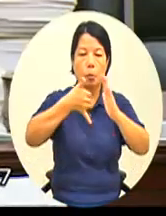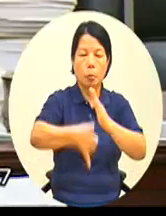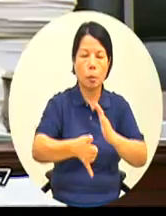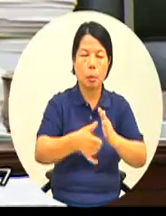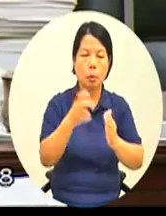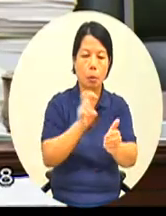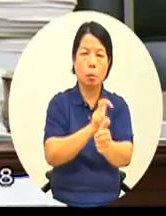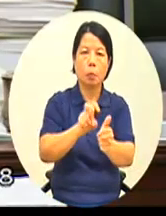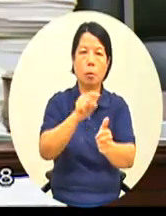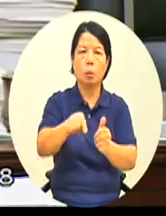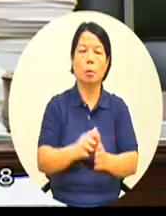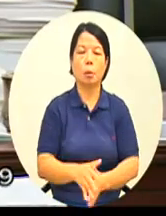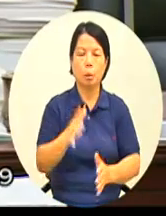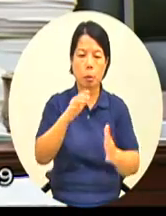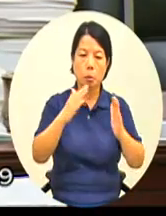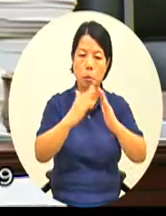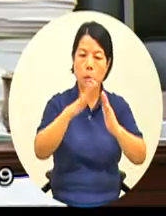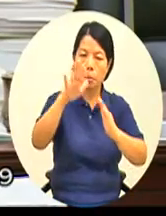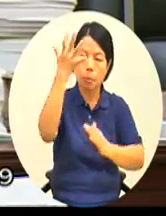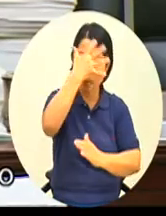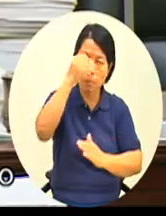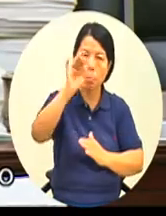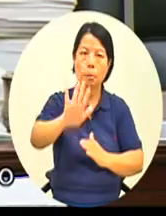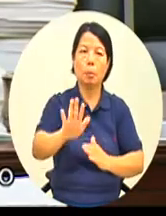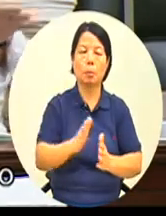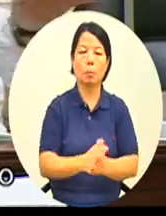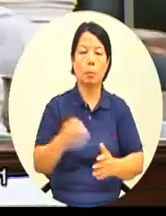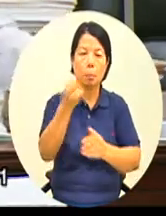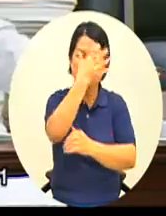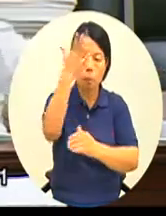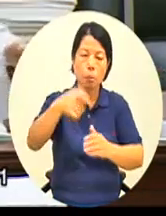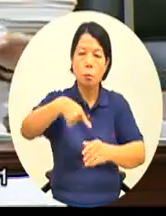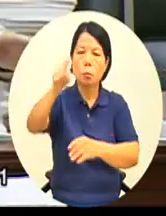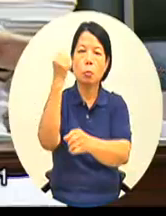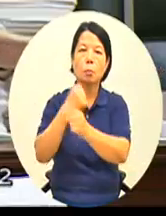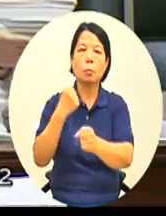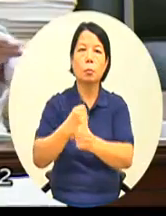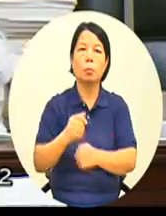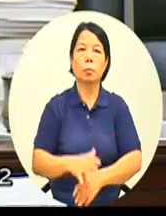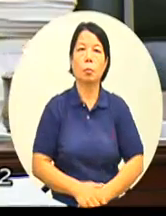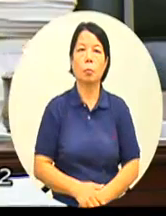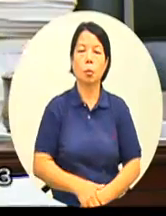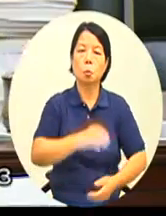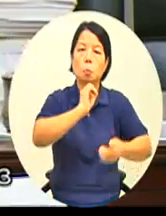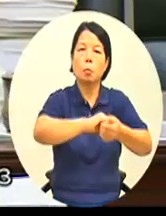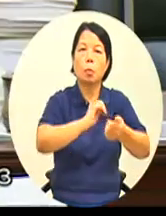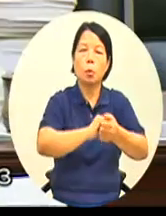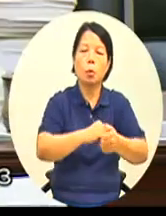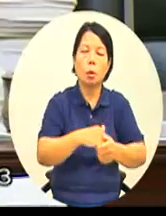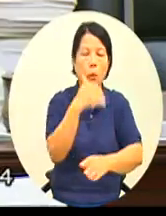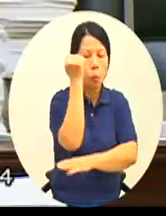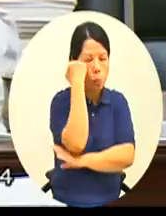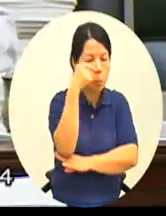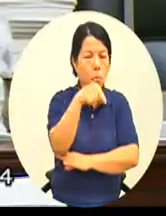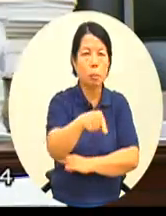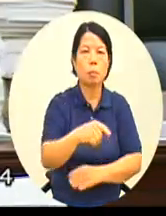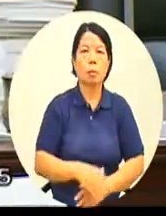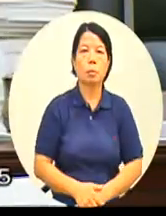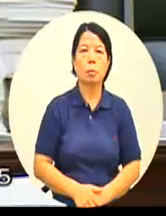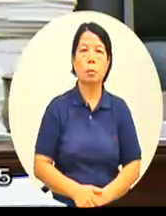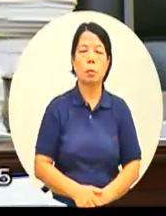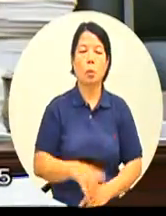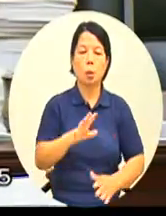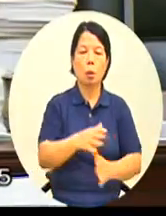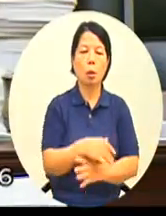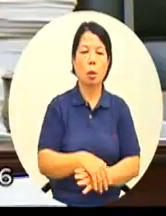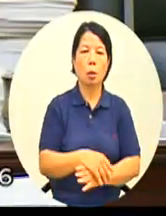在家，你家有老人，你年轻人可能去上班，不一定也住在家里是上班。或者是没有住